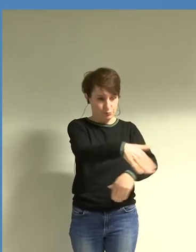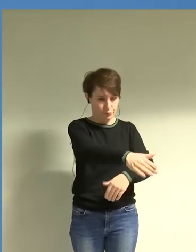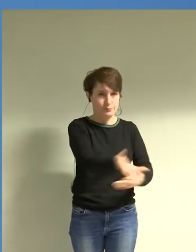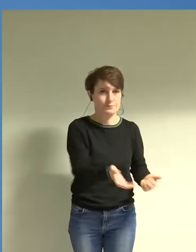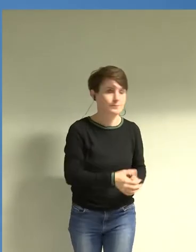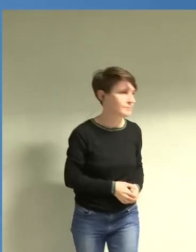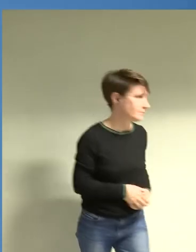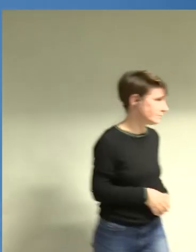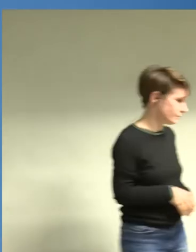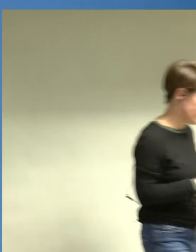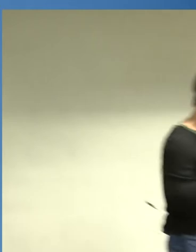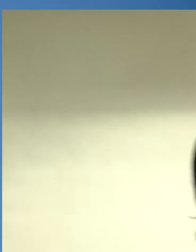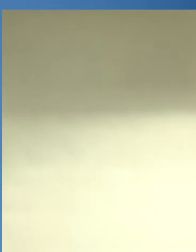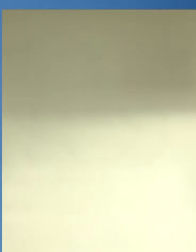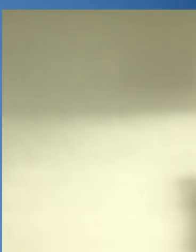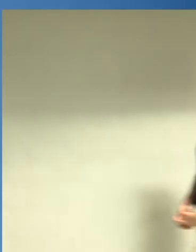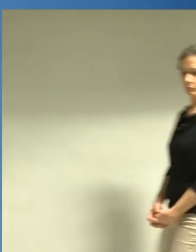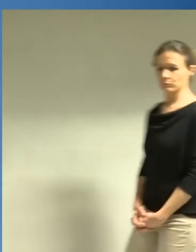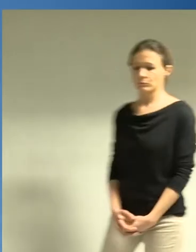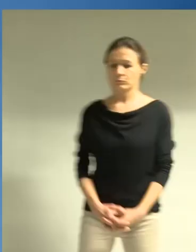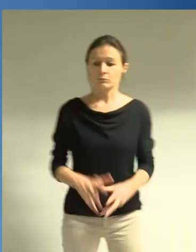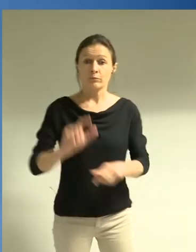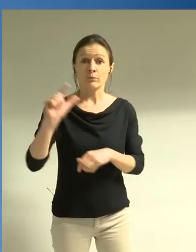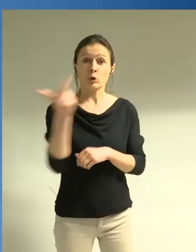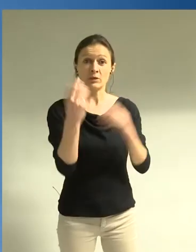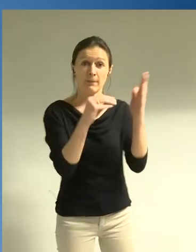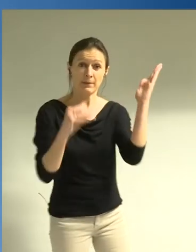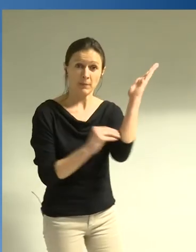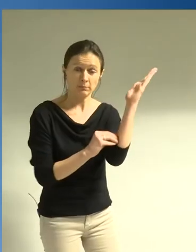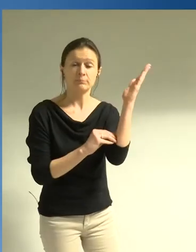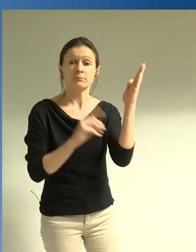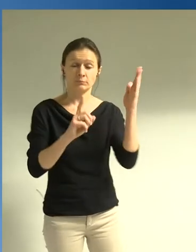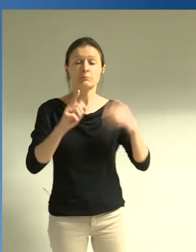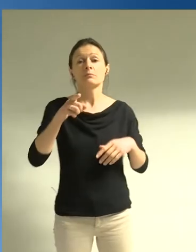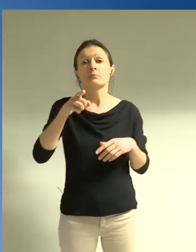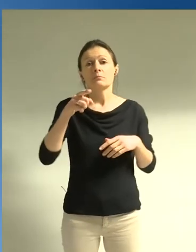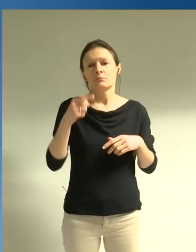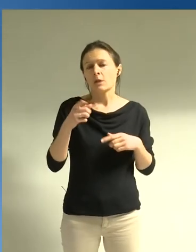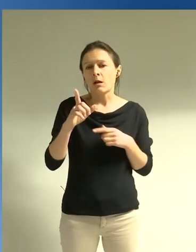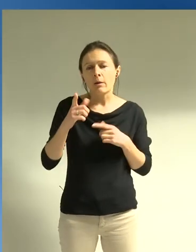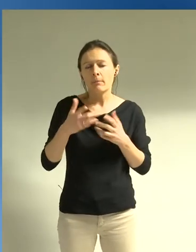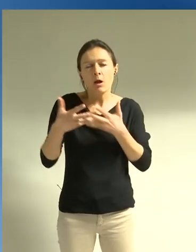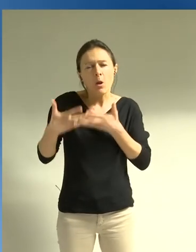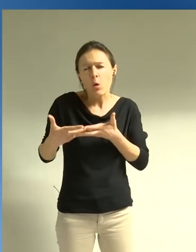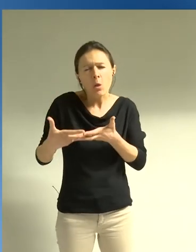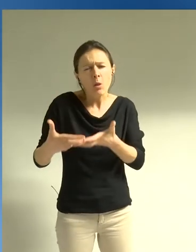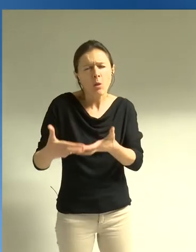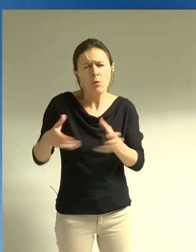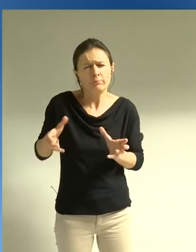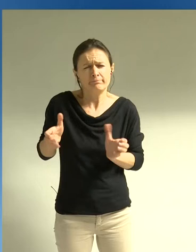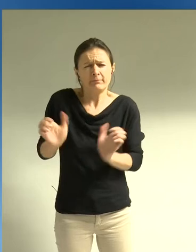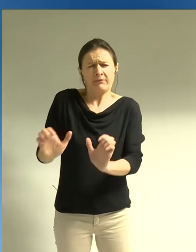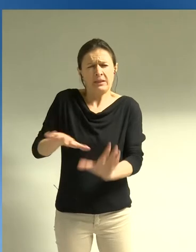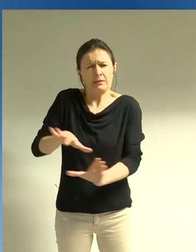afin de mettre fin aux doublons à la lourdeur des systèmes mis en place qui éloigne les citoyens de la participation aux affaires